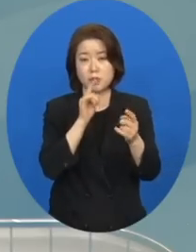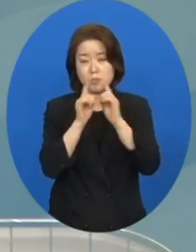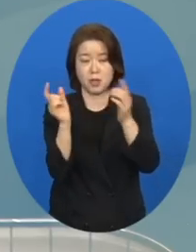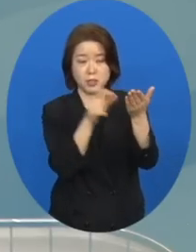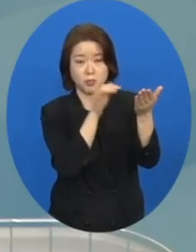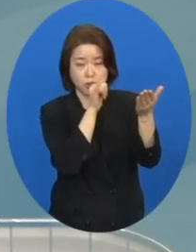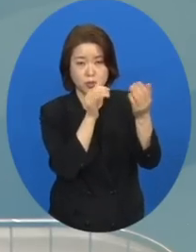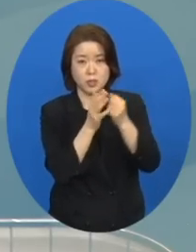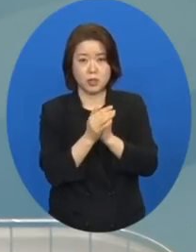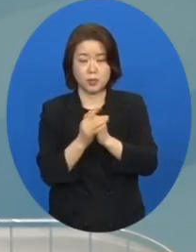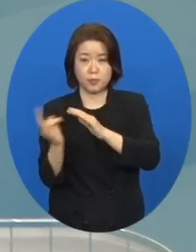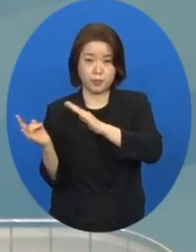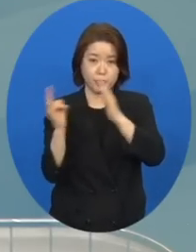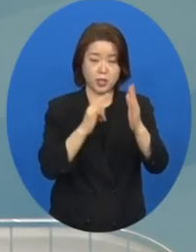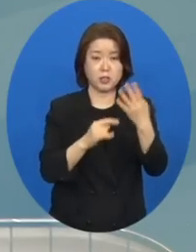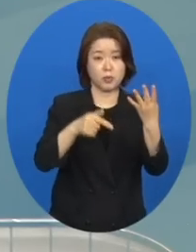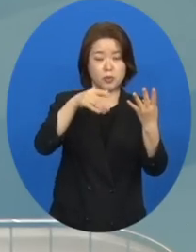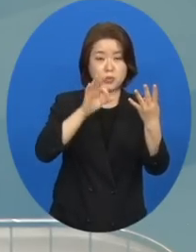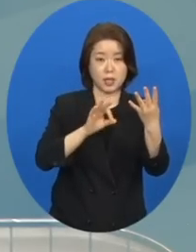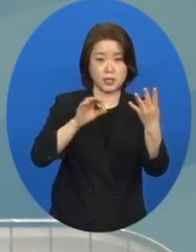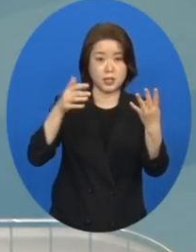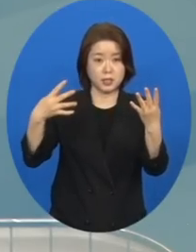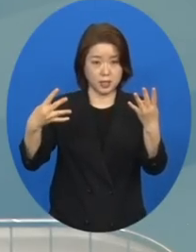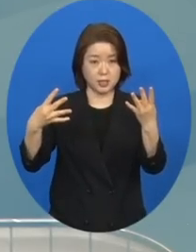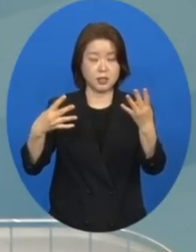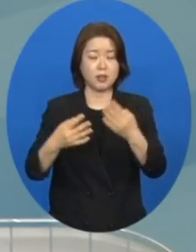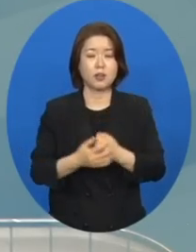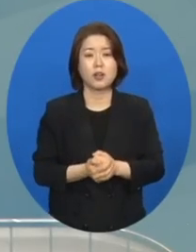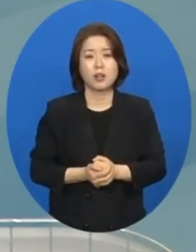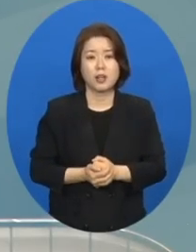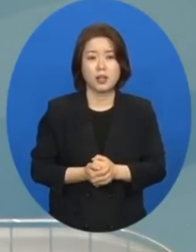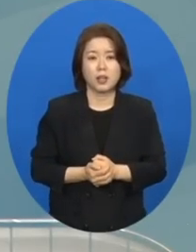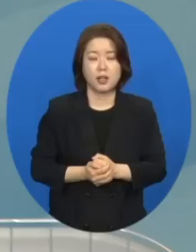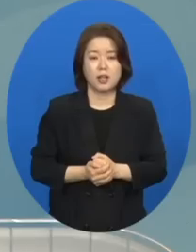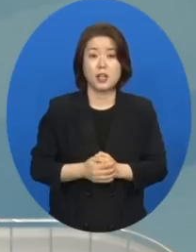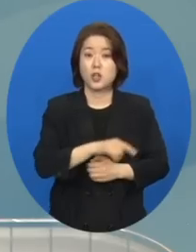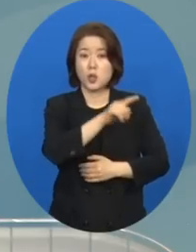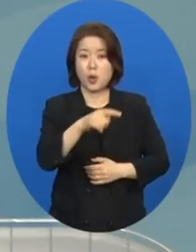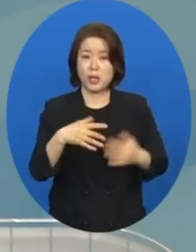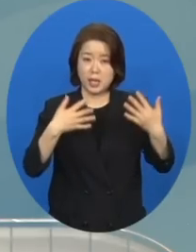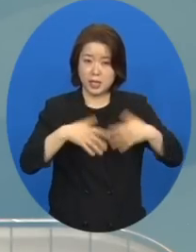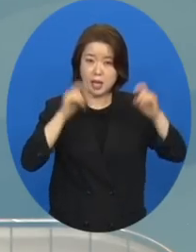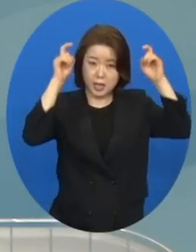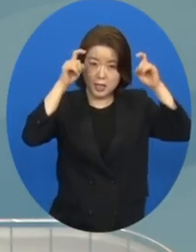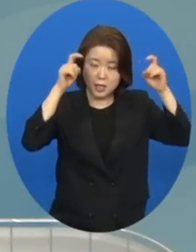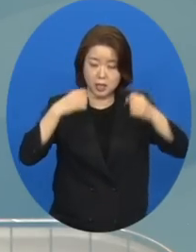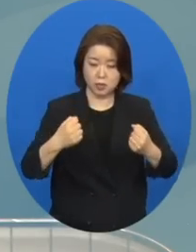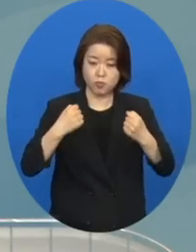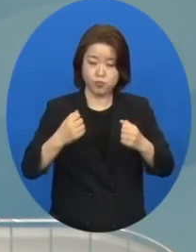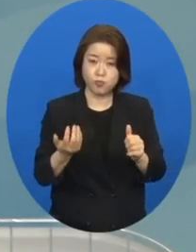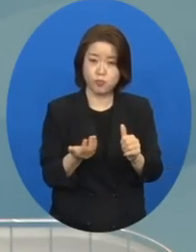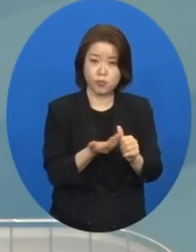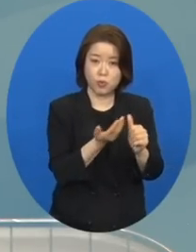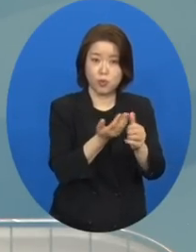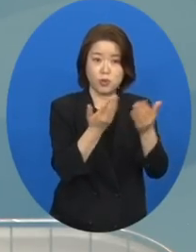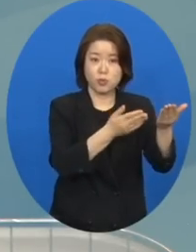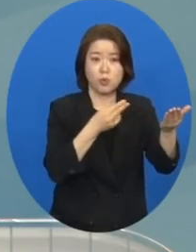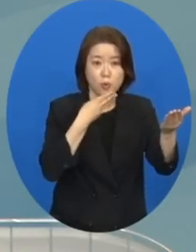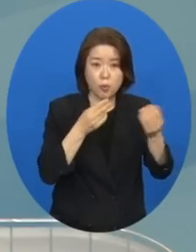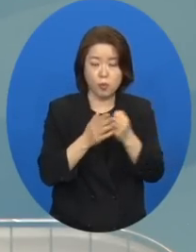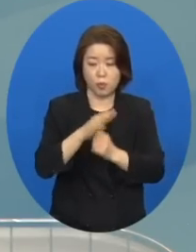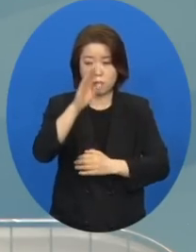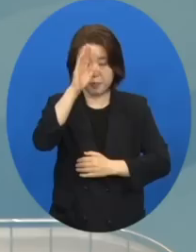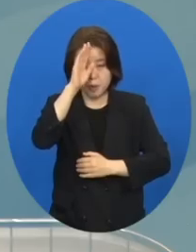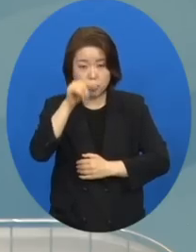예 속에서 사뭇 4장 4절에 보면 이렇게 됐습니다 너희는 약한 양들을 탱탱하게 키워 주지 않았고 경 등 것을